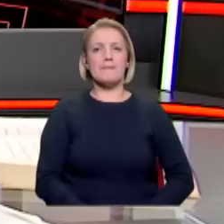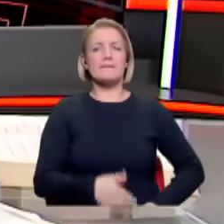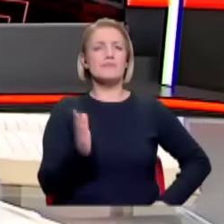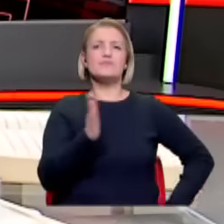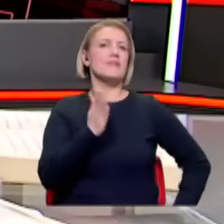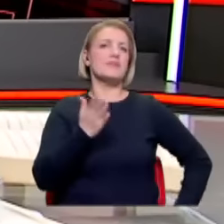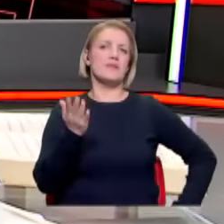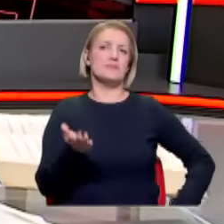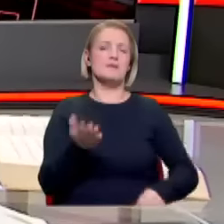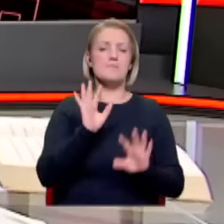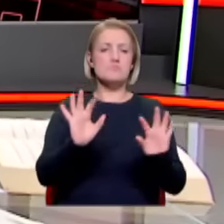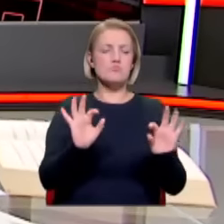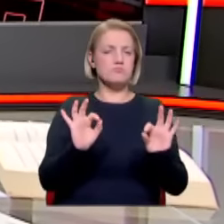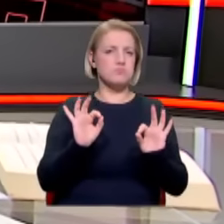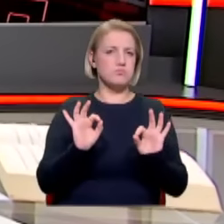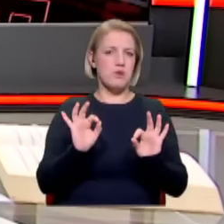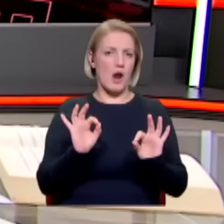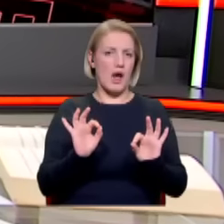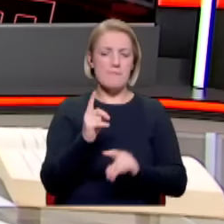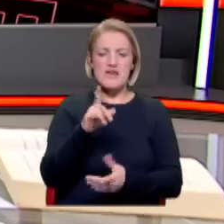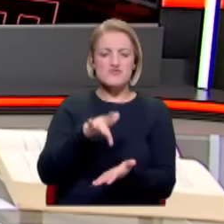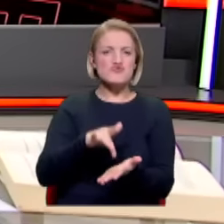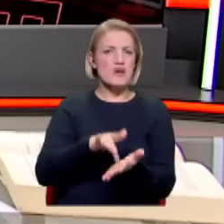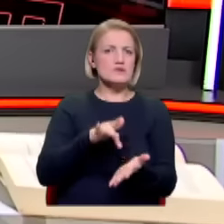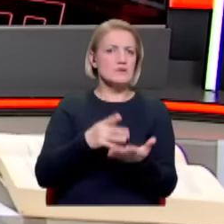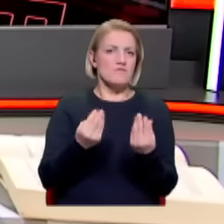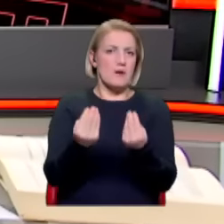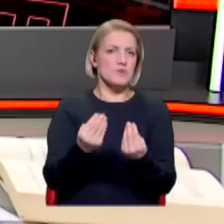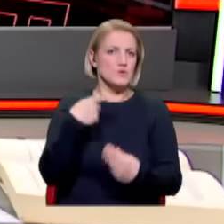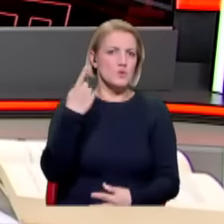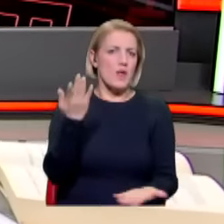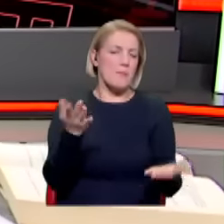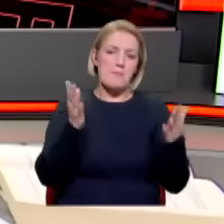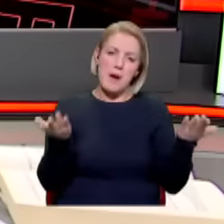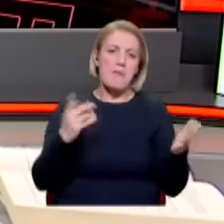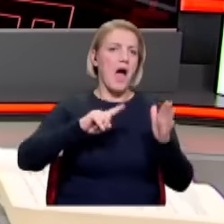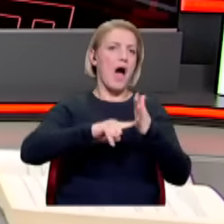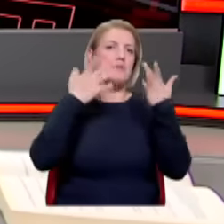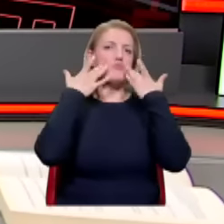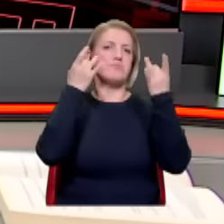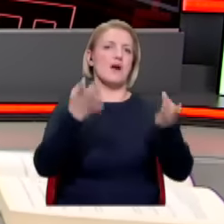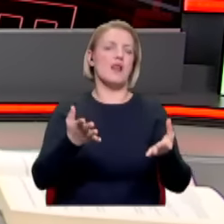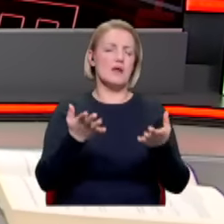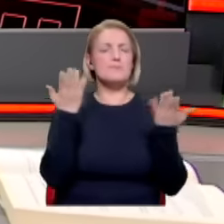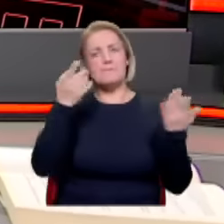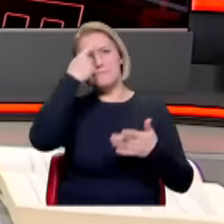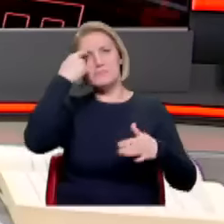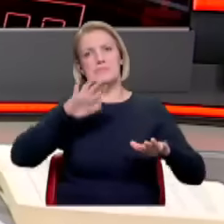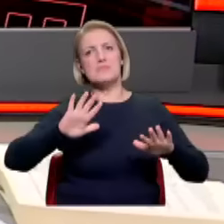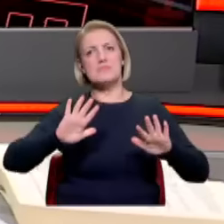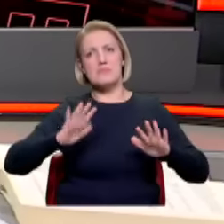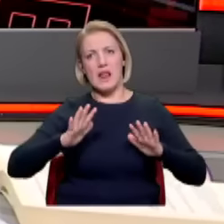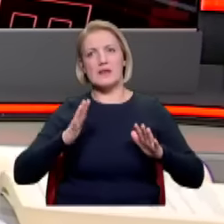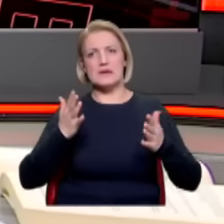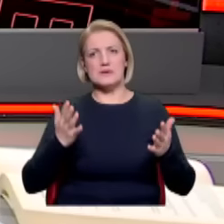Efendim neden böyle bir ceza yoluna gidiyorlar? Şimdi amaç belli. Belki